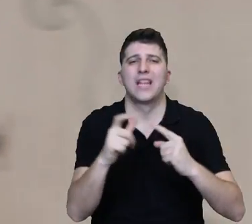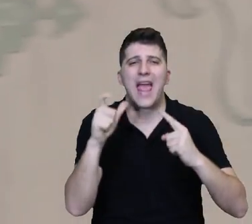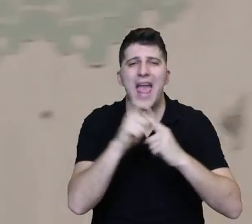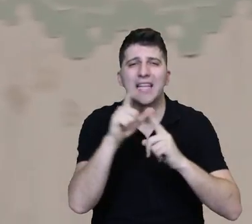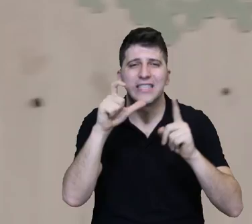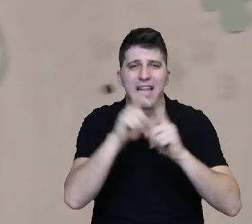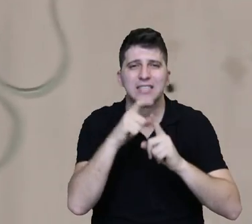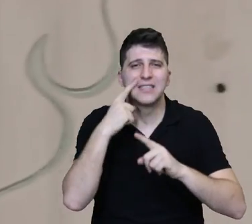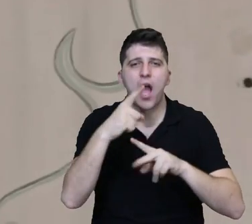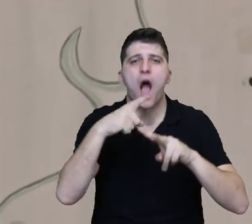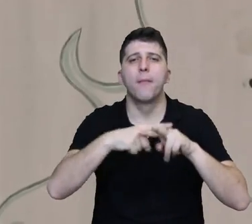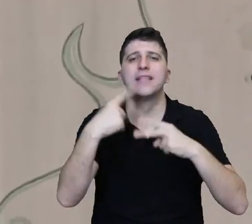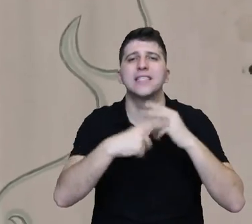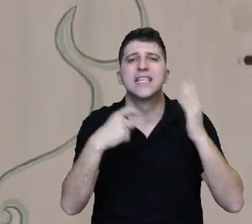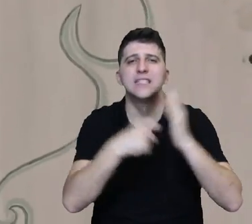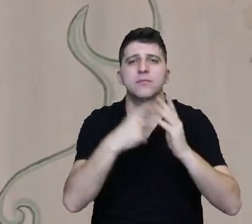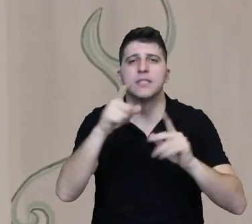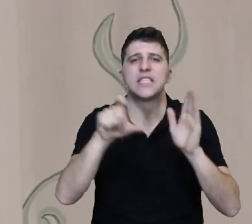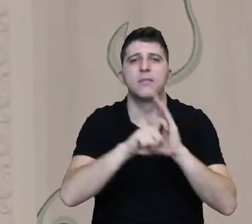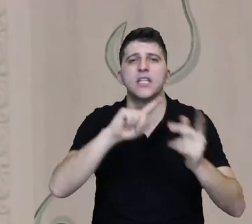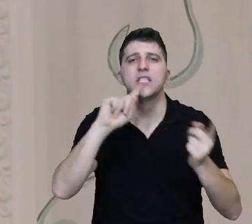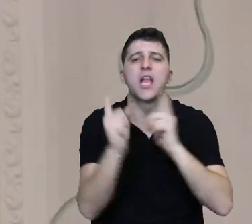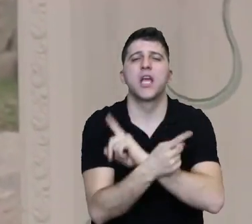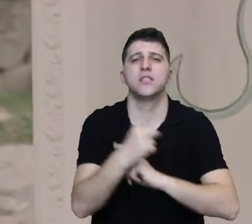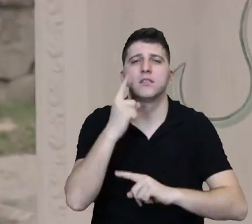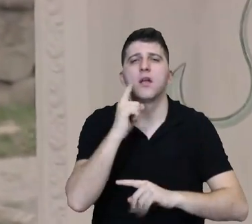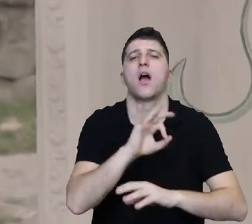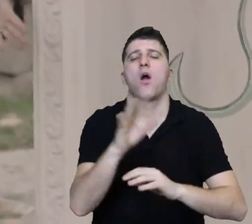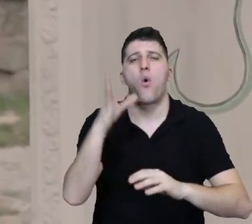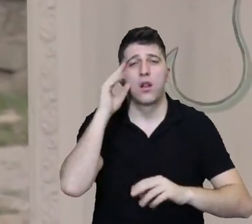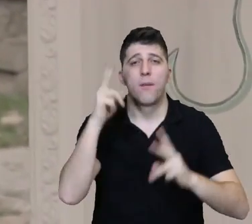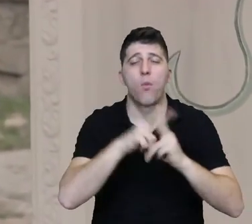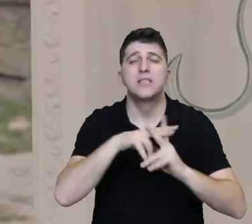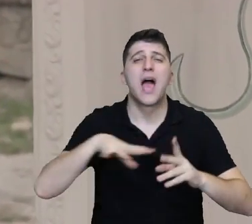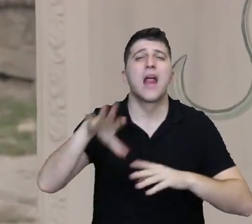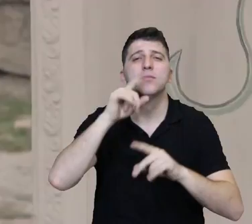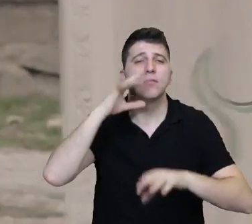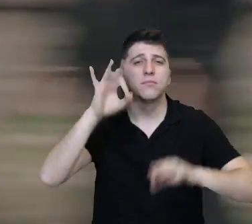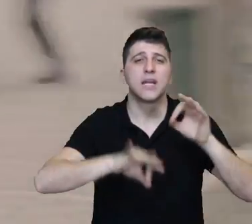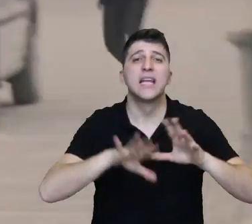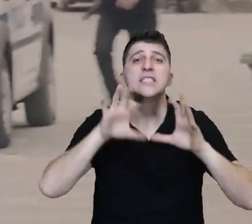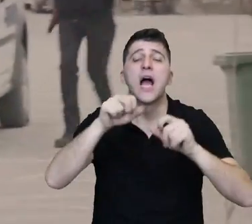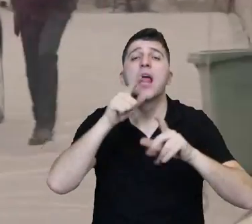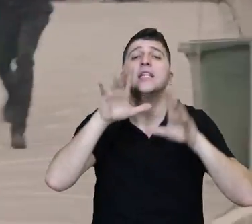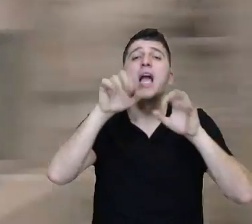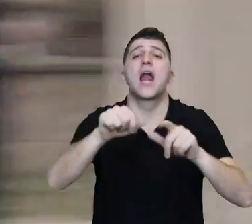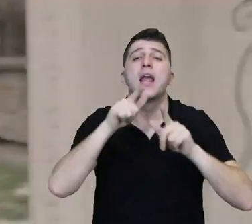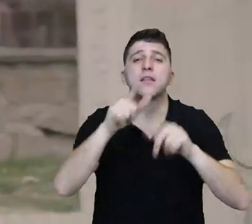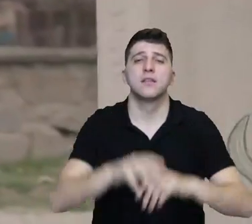Deniz'in kimliğinin Ahmet Yanardağ isimli şahısla değiştirildiği ortaya çıktı. Polisler şimdi her yerde... Yakalayın, işte orada yakalayın.